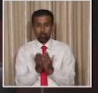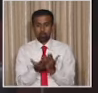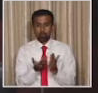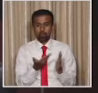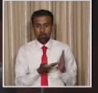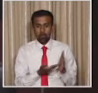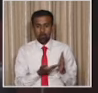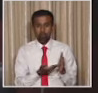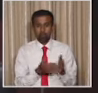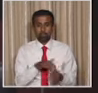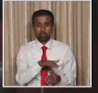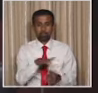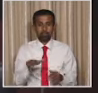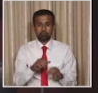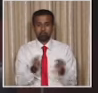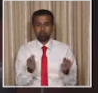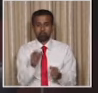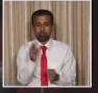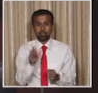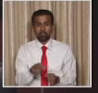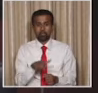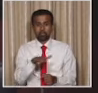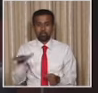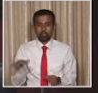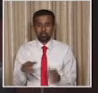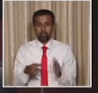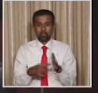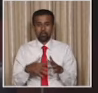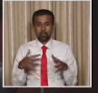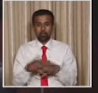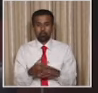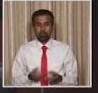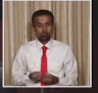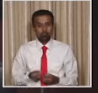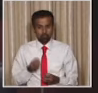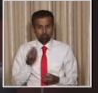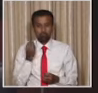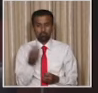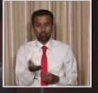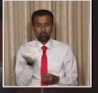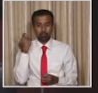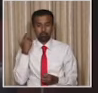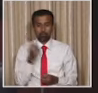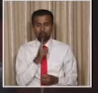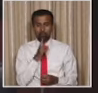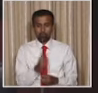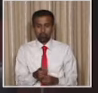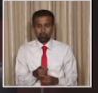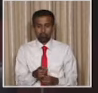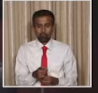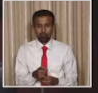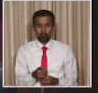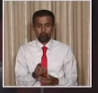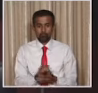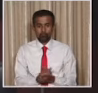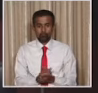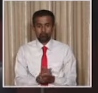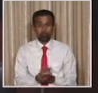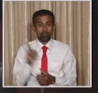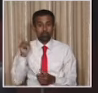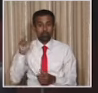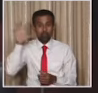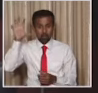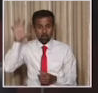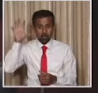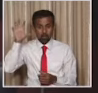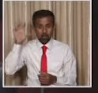ඒ පොතේ කිව්වේ ඉඩම් නැති අයට ඉඩම් නීතිමයව ලබා දෙන්න කියලා තමයි එදා ඔහු සඳහන් කළේ ඒකෙන් ඒ රටේ